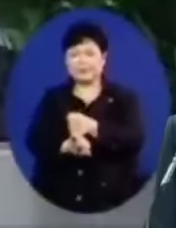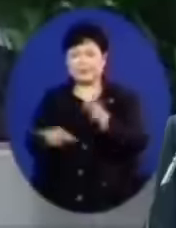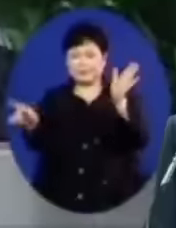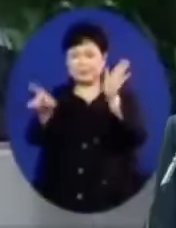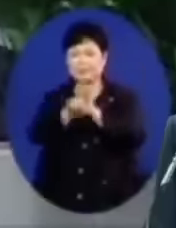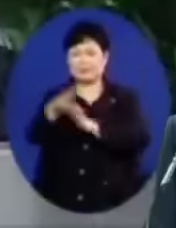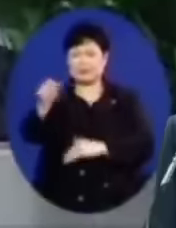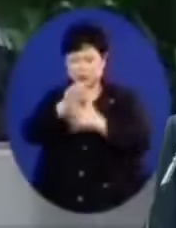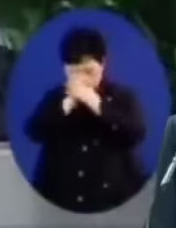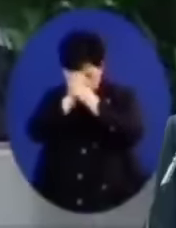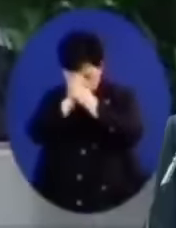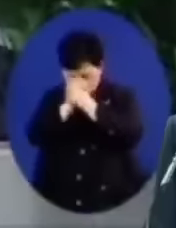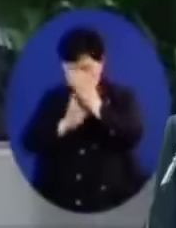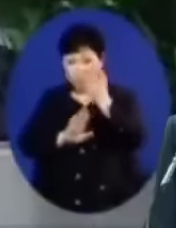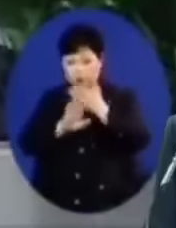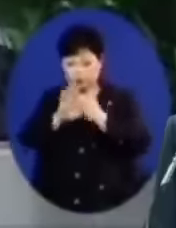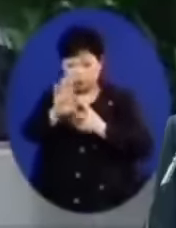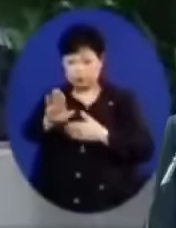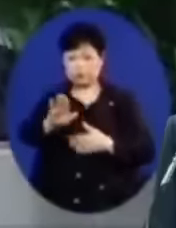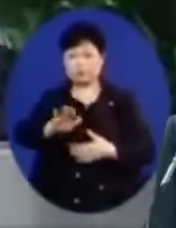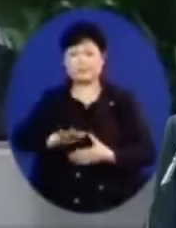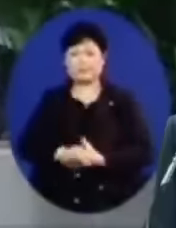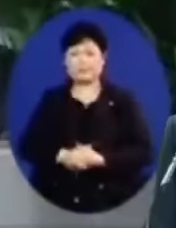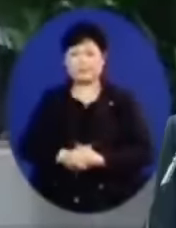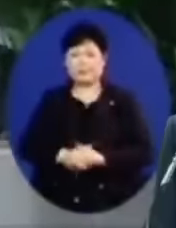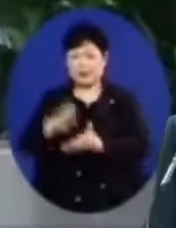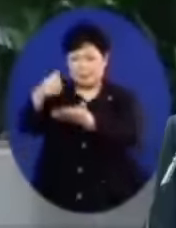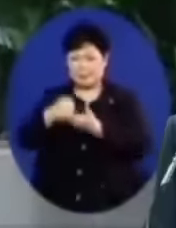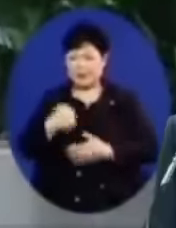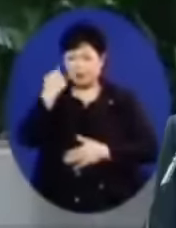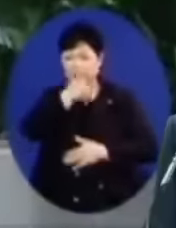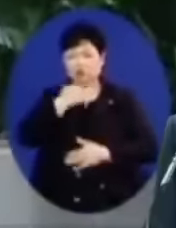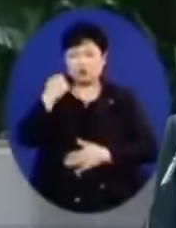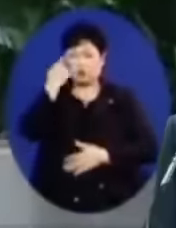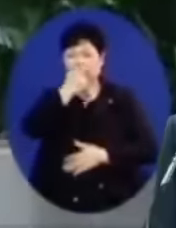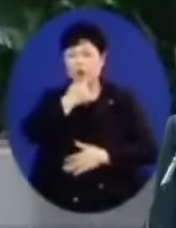믿음으로 기도하고 난 다음에는 받은 줄로